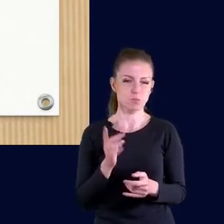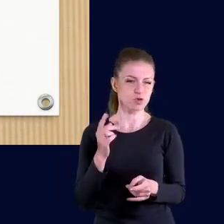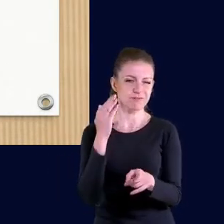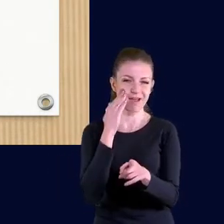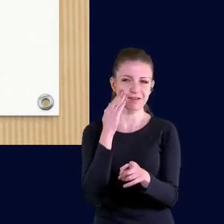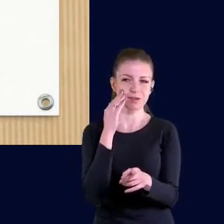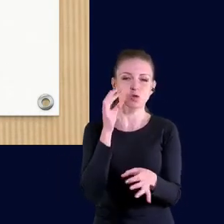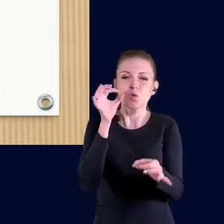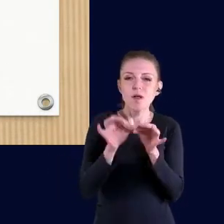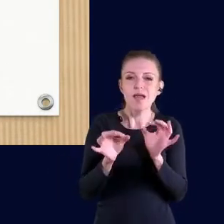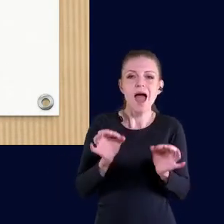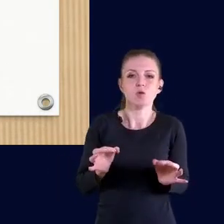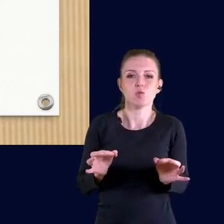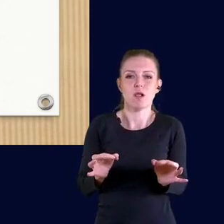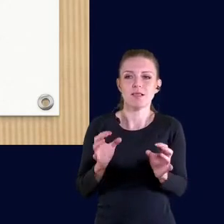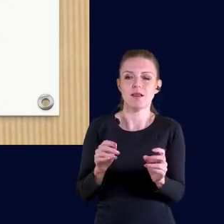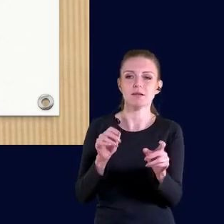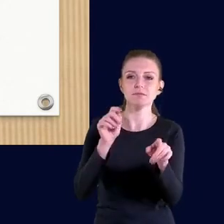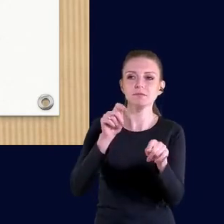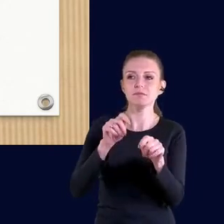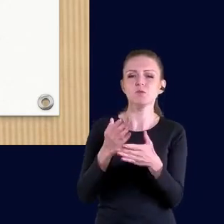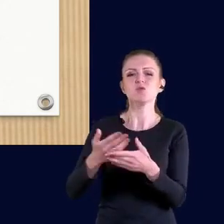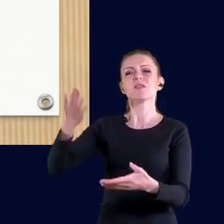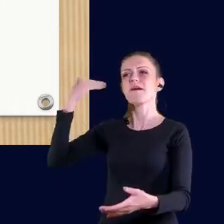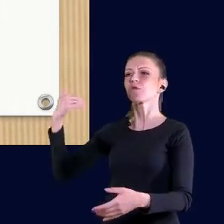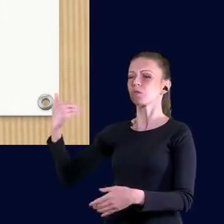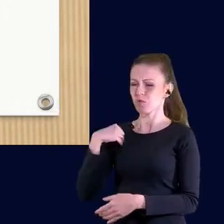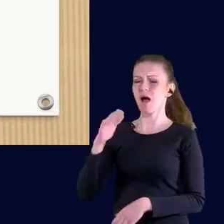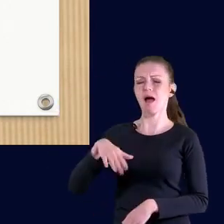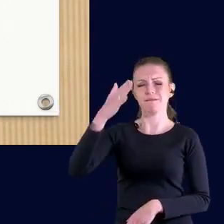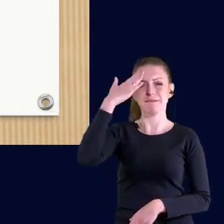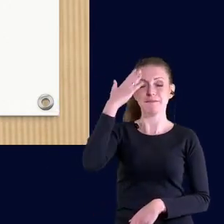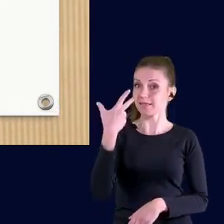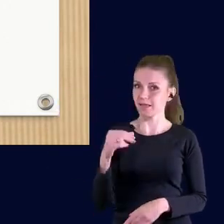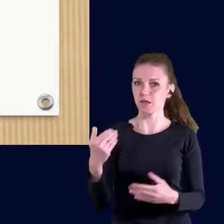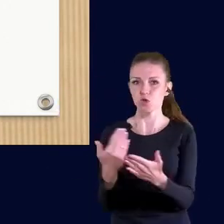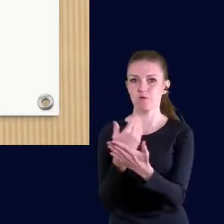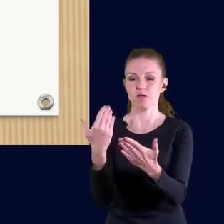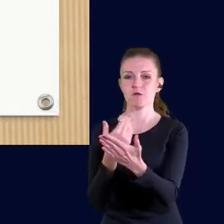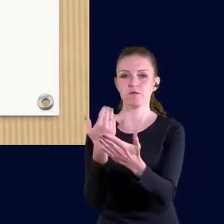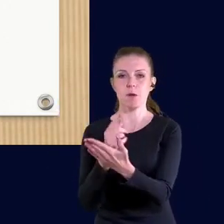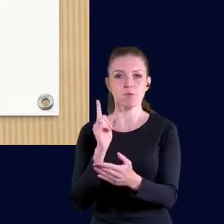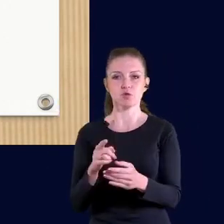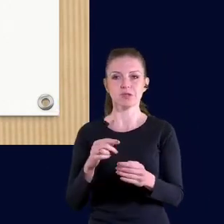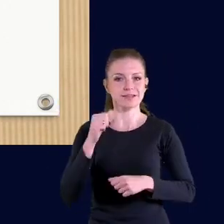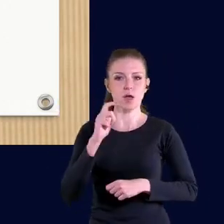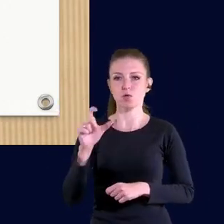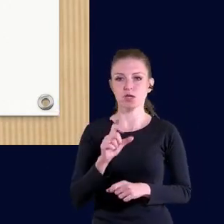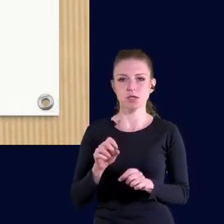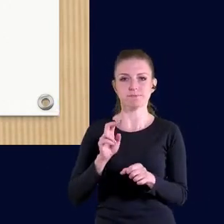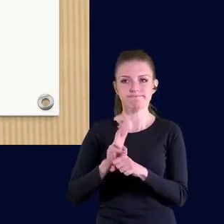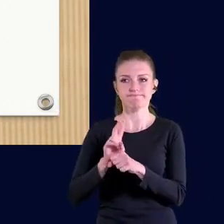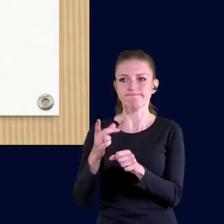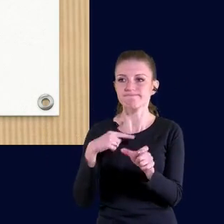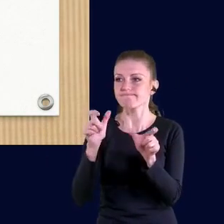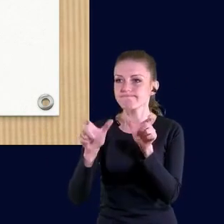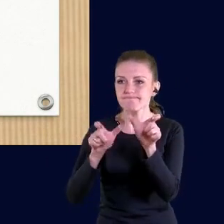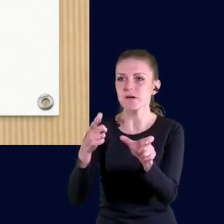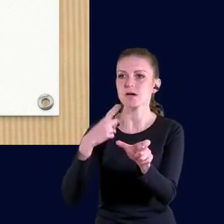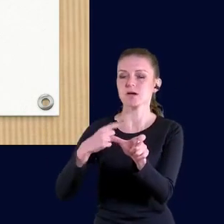jakimś standardowym kanonie książek które powiedzmy będziemy też zakupywać